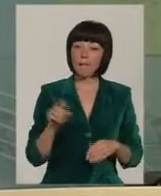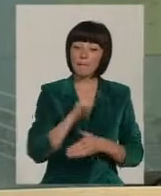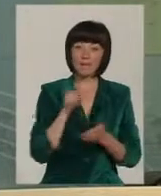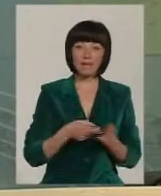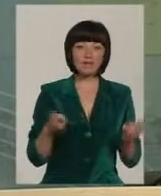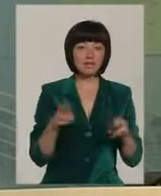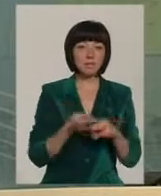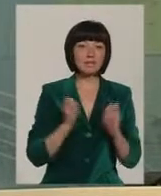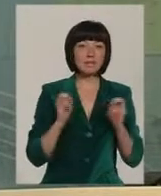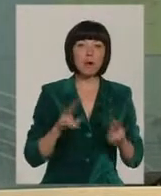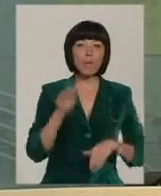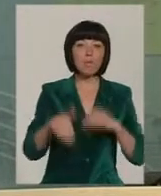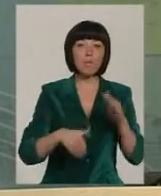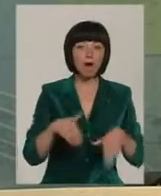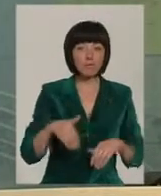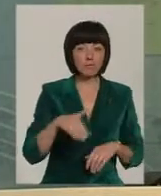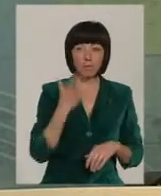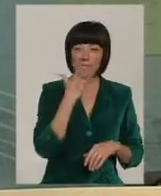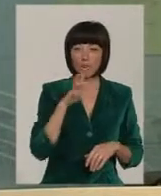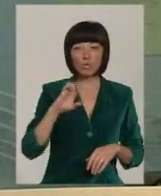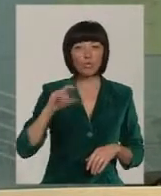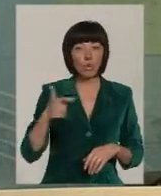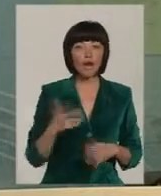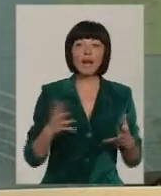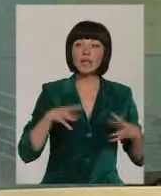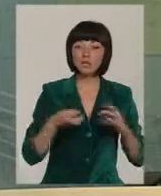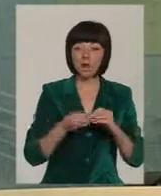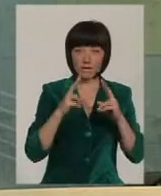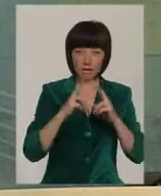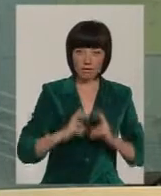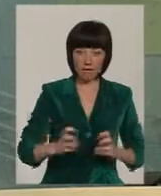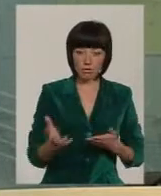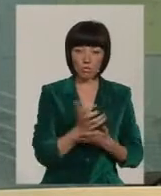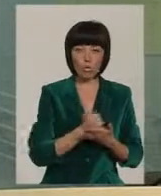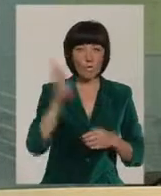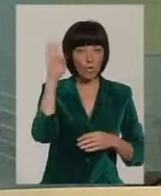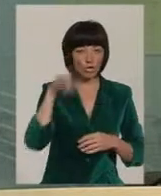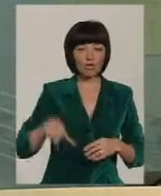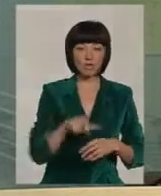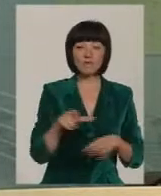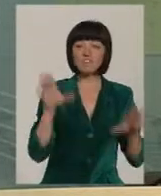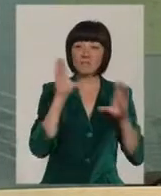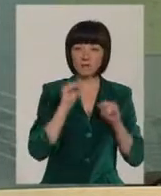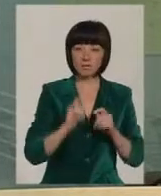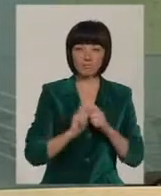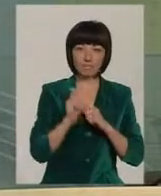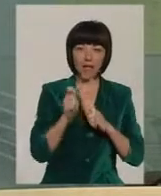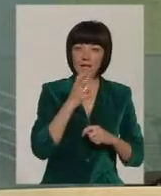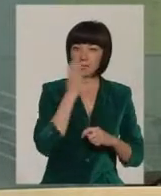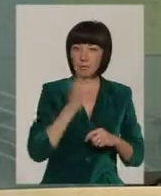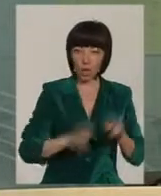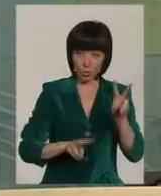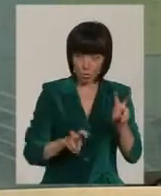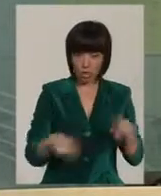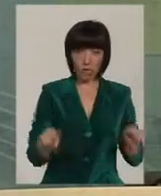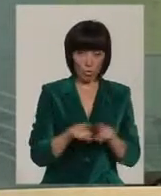питання безпеки купання в Південному Бузі. Які результати аналізів збору води у річці, яку вже встигли наректи смердючкою?